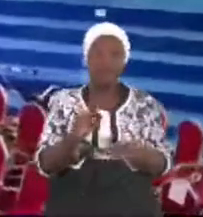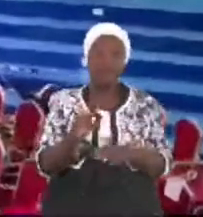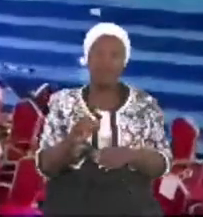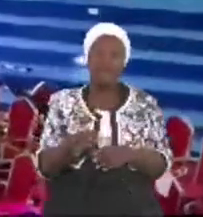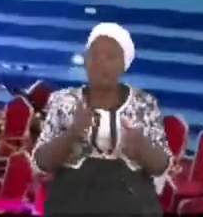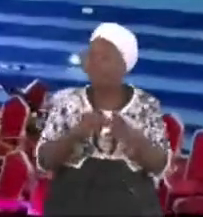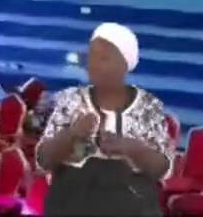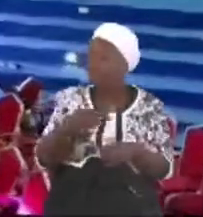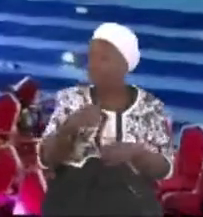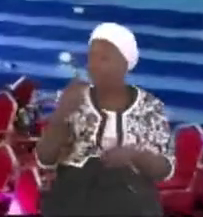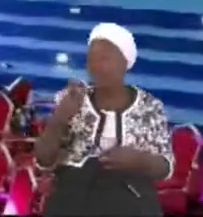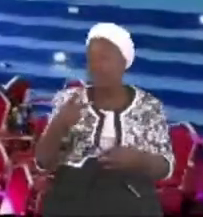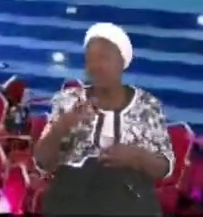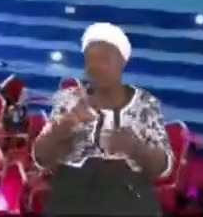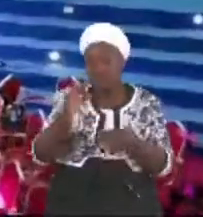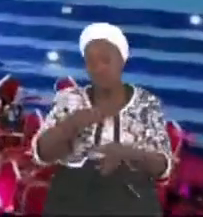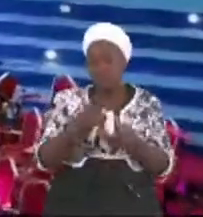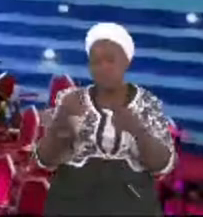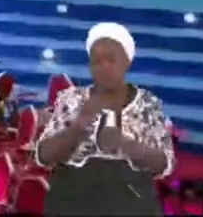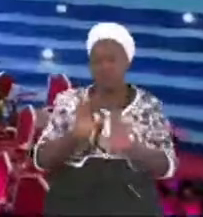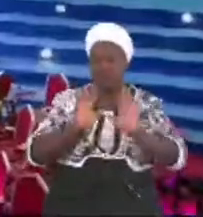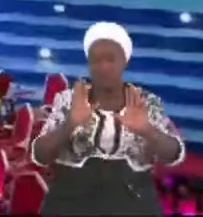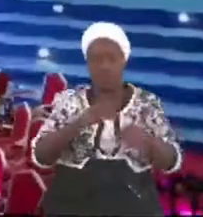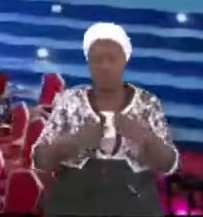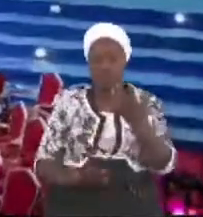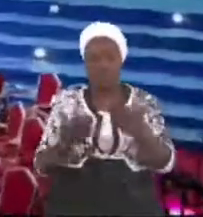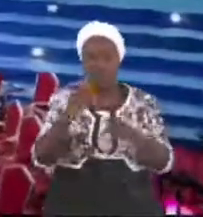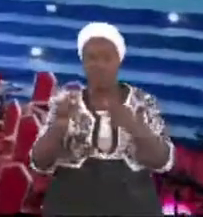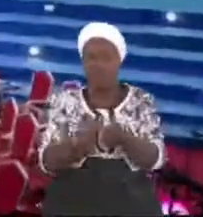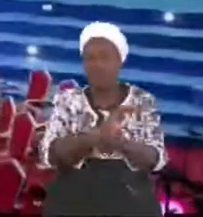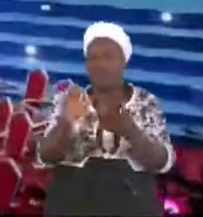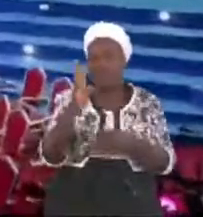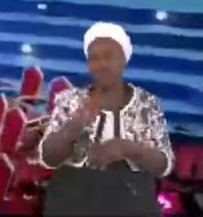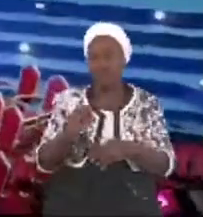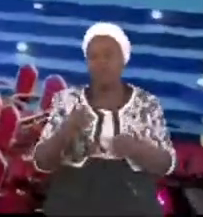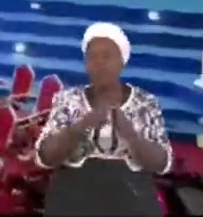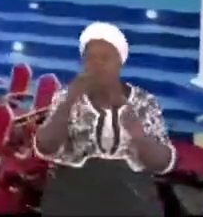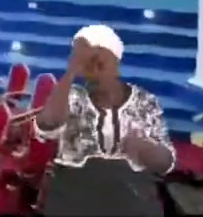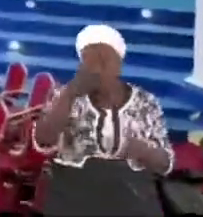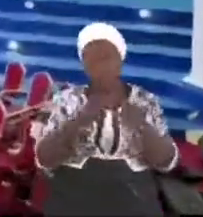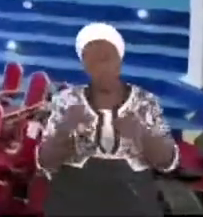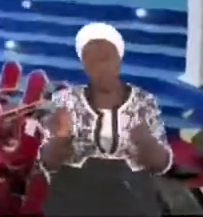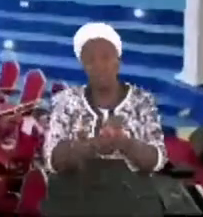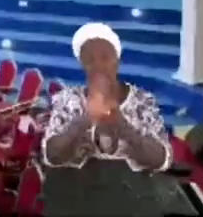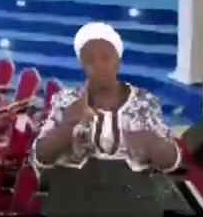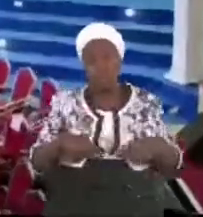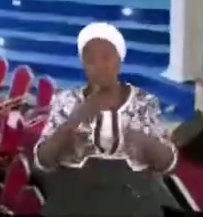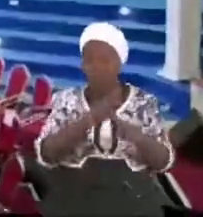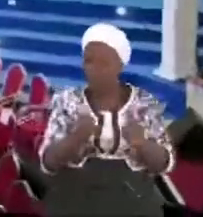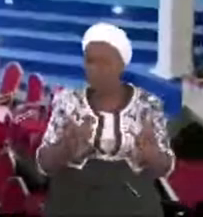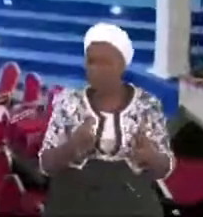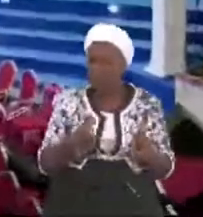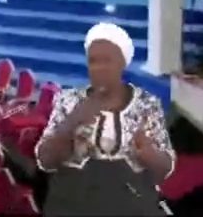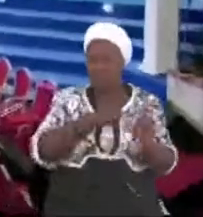jetait dans le feu pour le détruire. Le démon voulait détruire ta vie, mais le